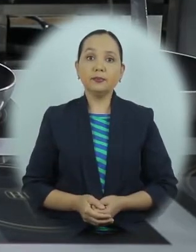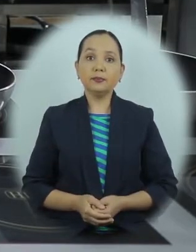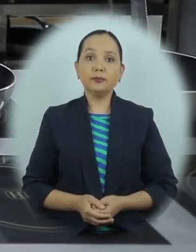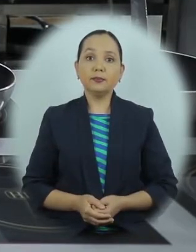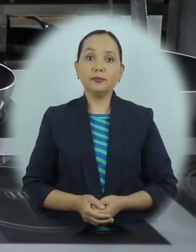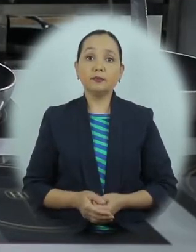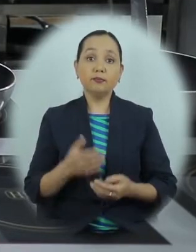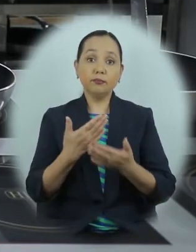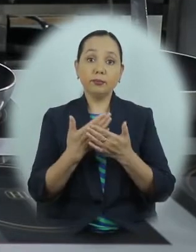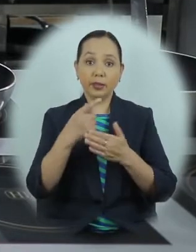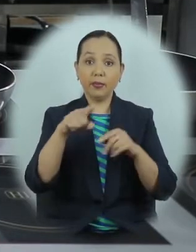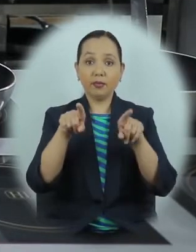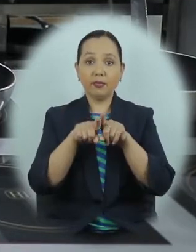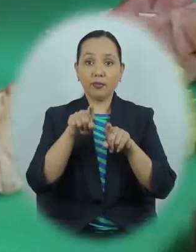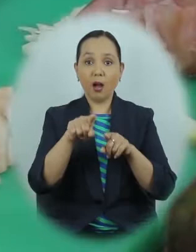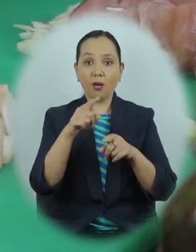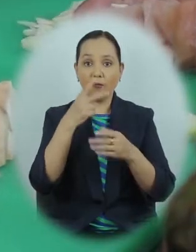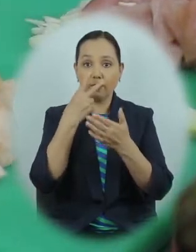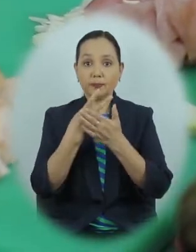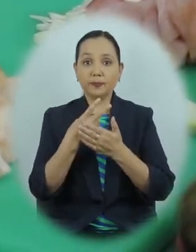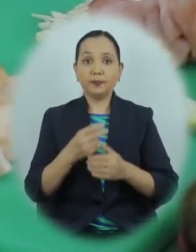примерно вот такой сорт